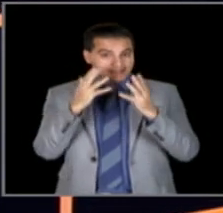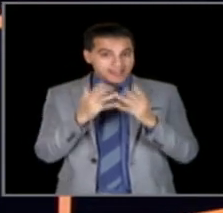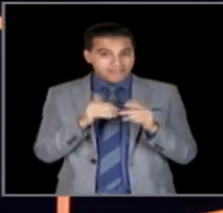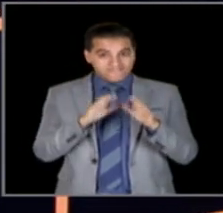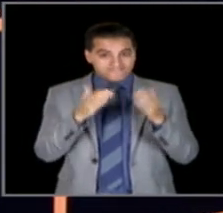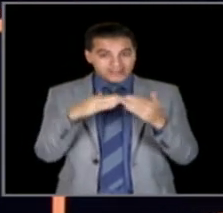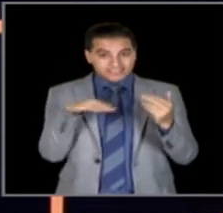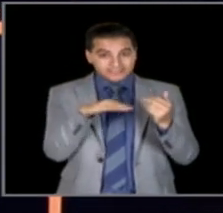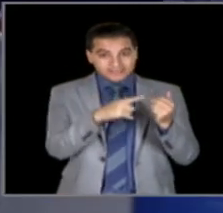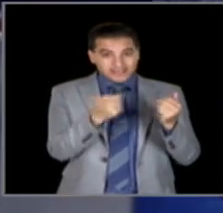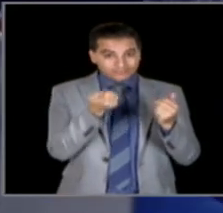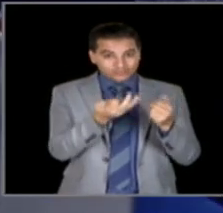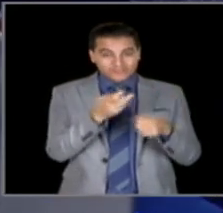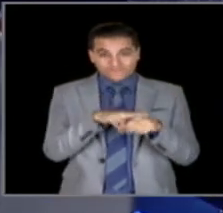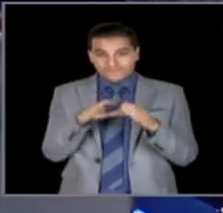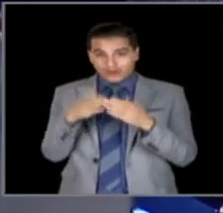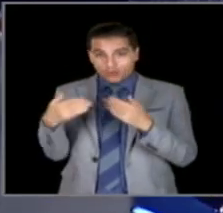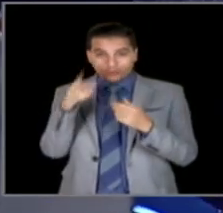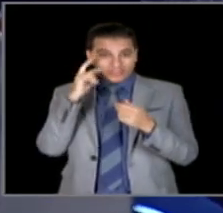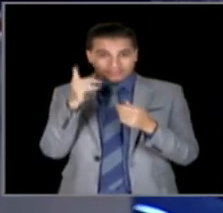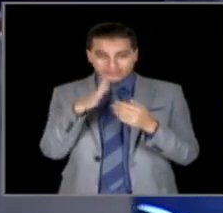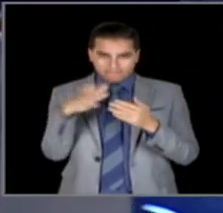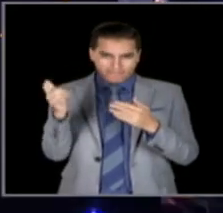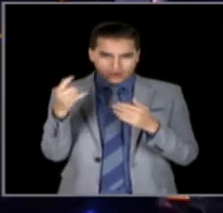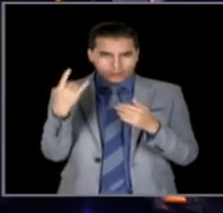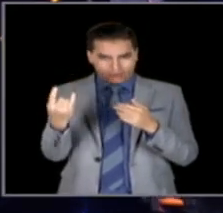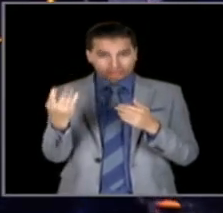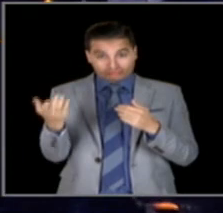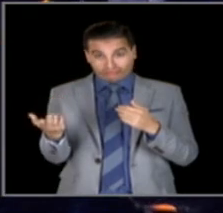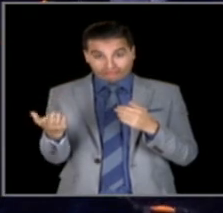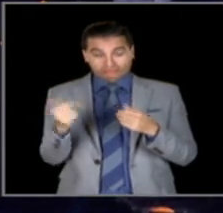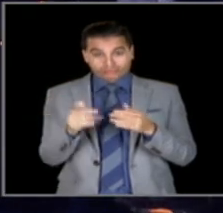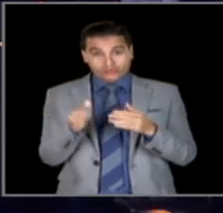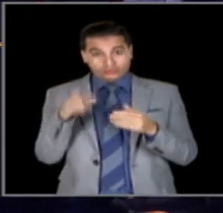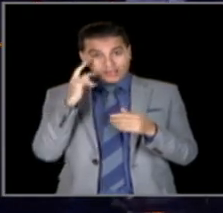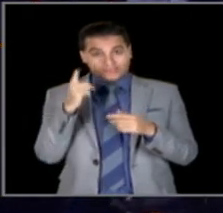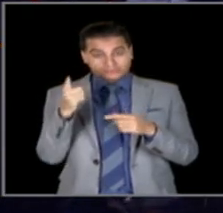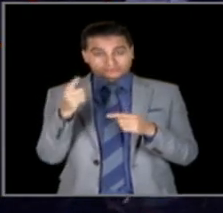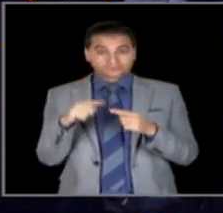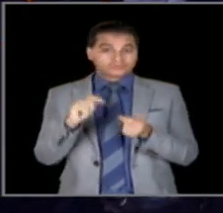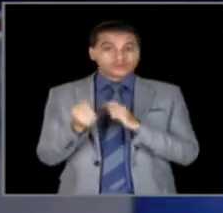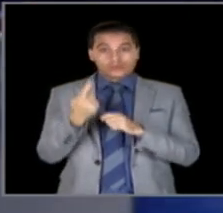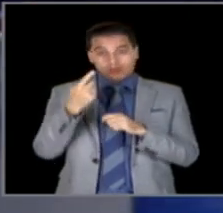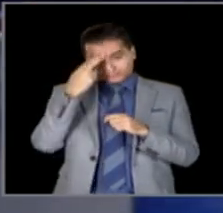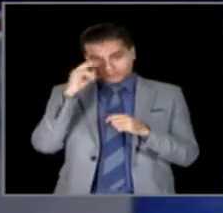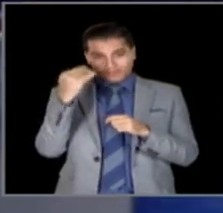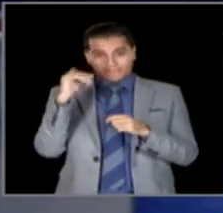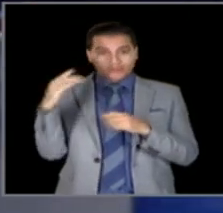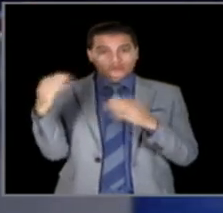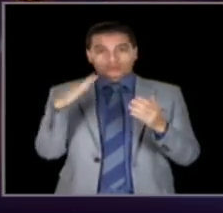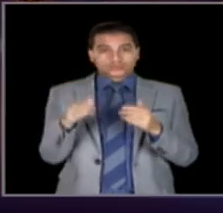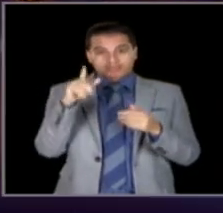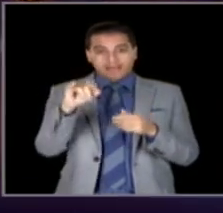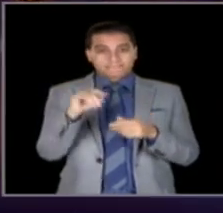أليجيترز 35، الحوت الأزرق 110. الحوت الأزرق عندنا تغيير، محمد